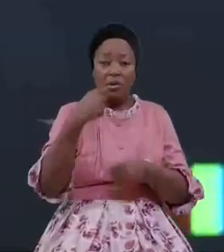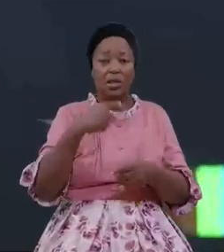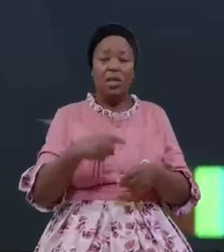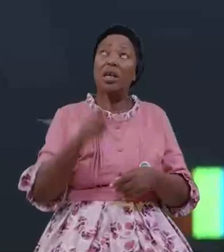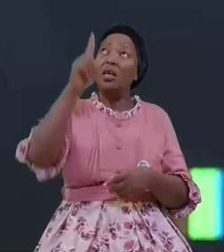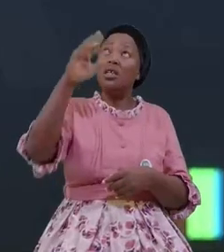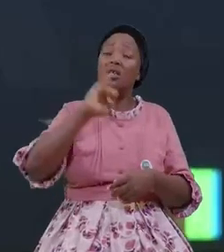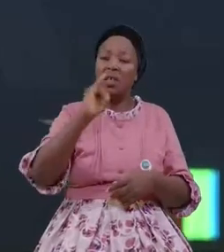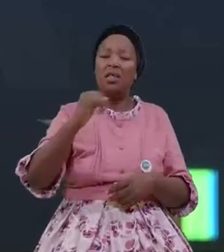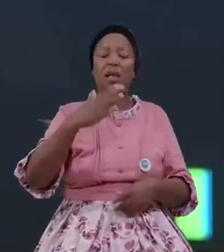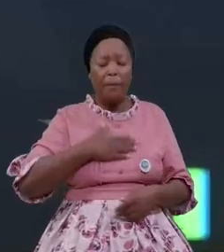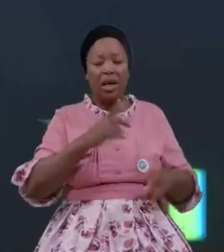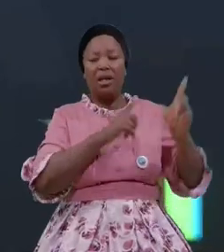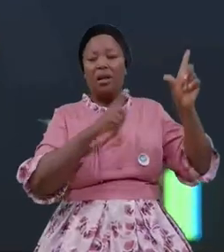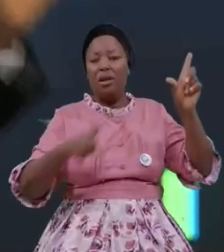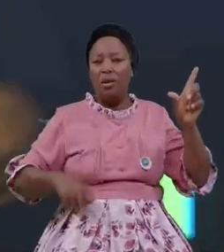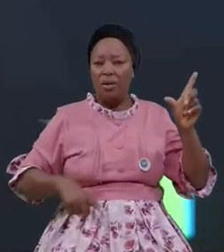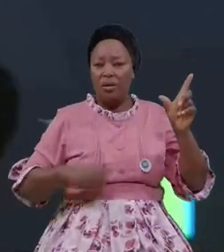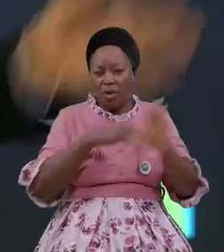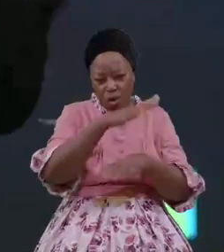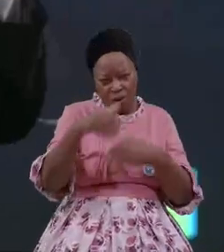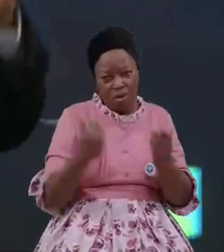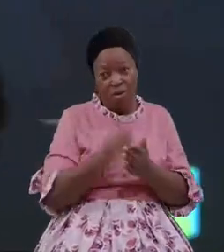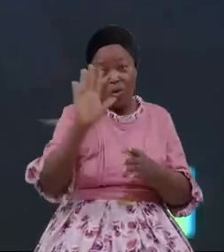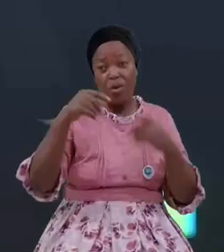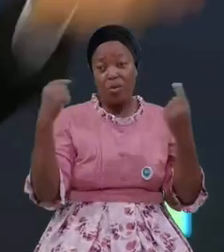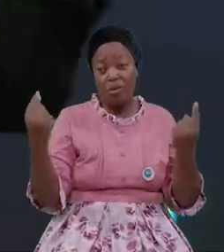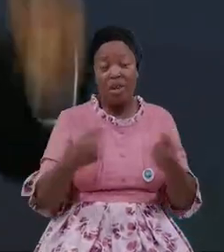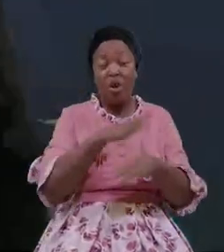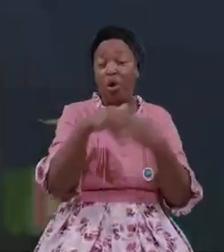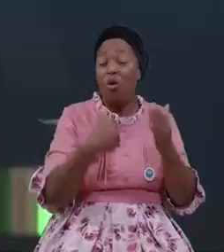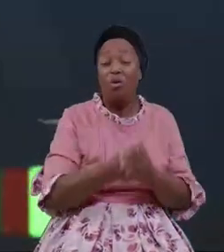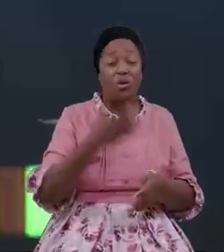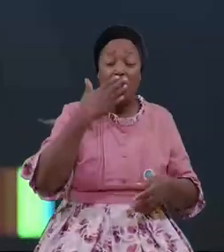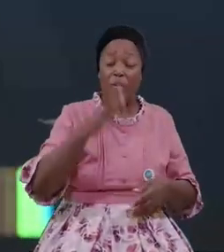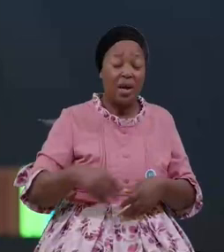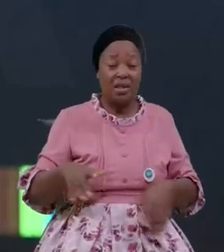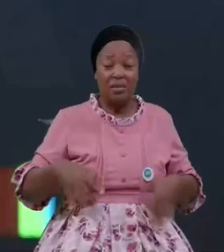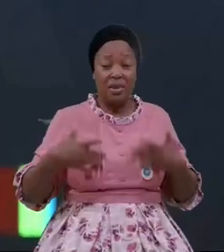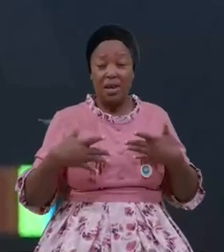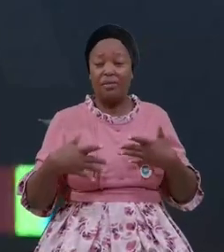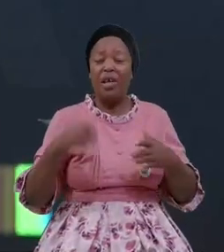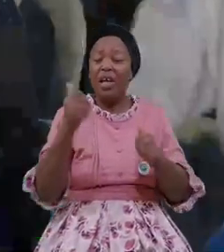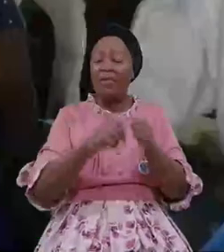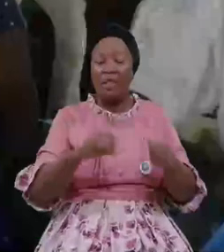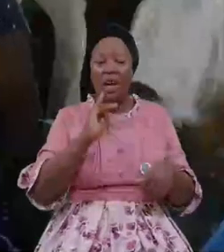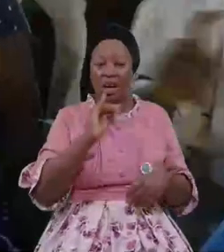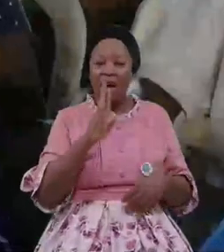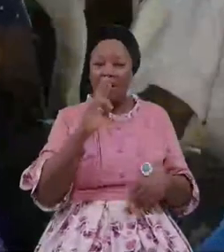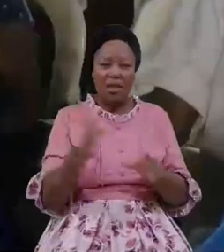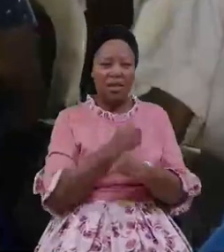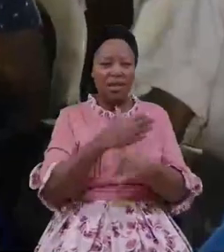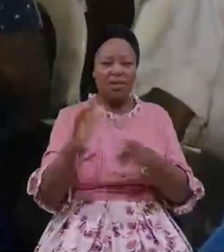que il est mon Seigneur toutes vos iniquités toutes vos transgressions tous vos péchés sont